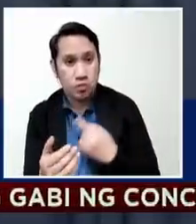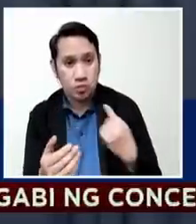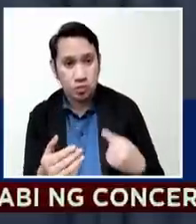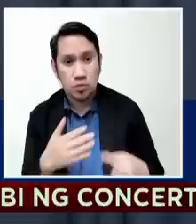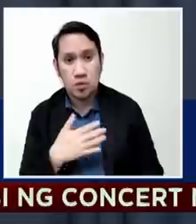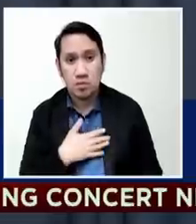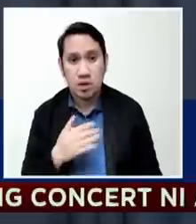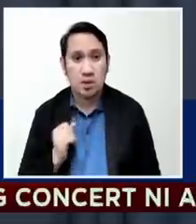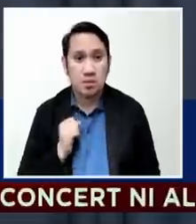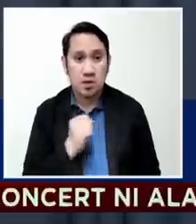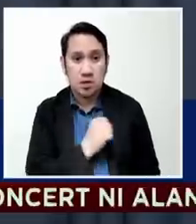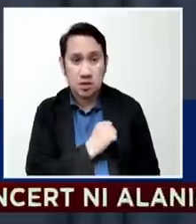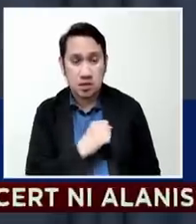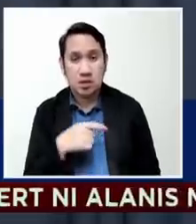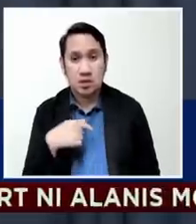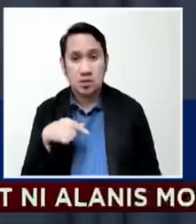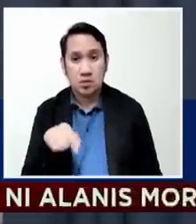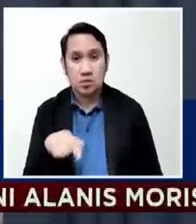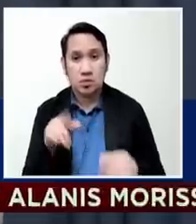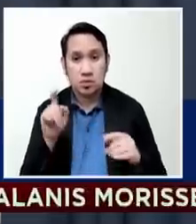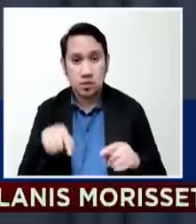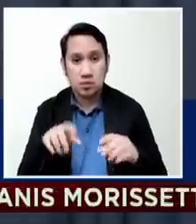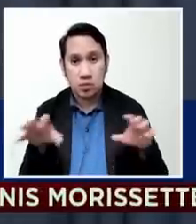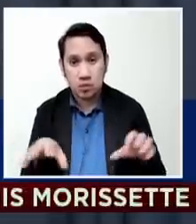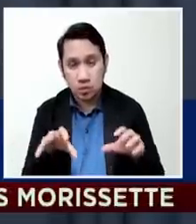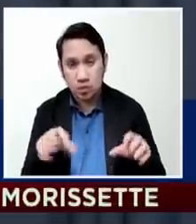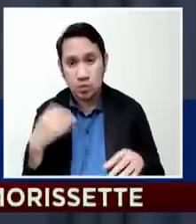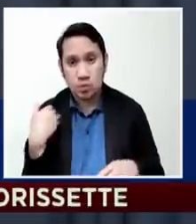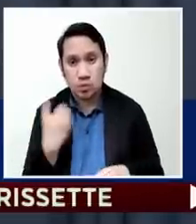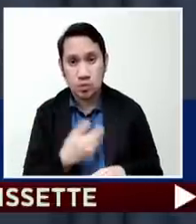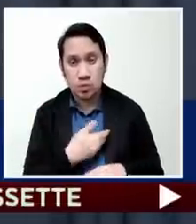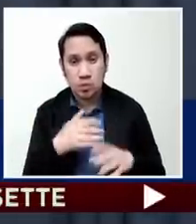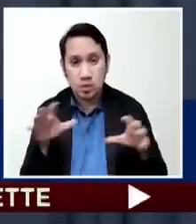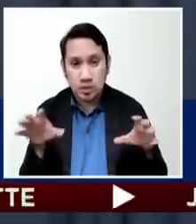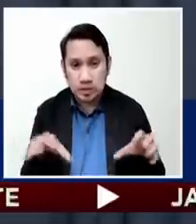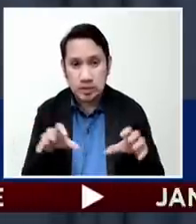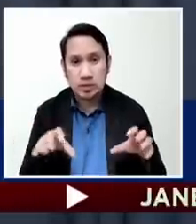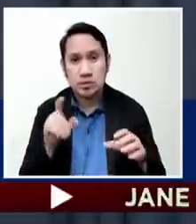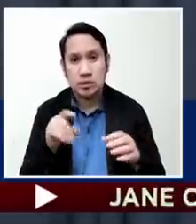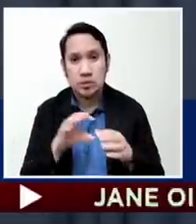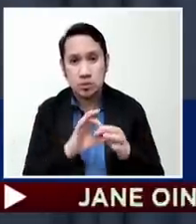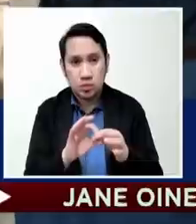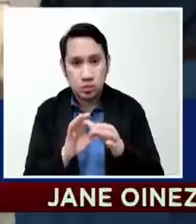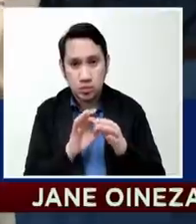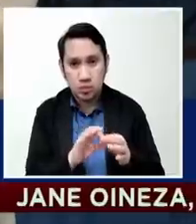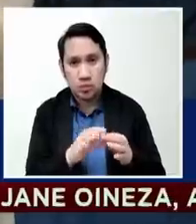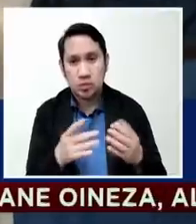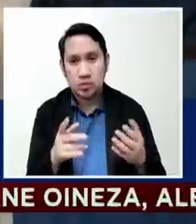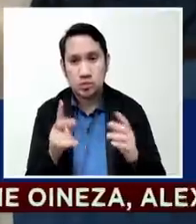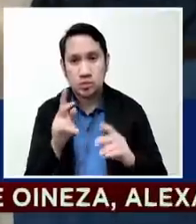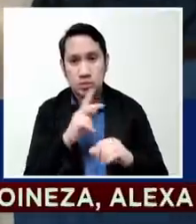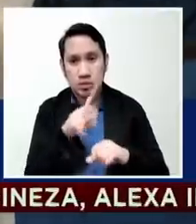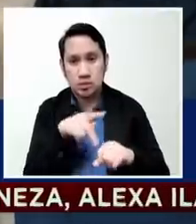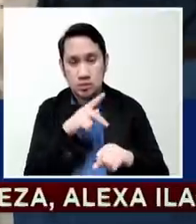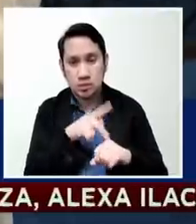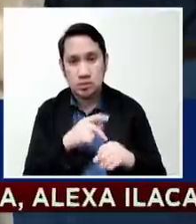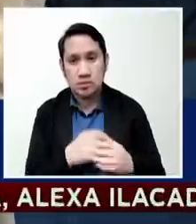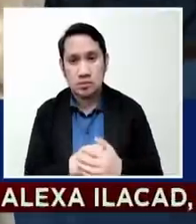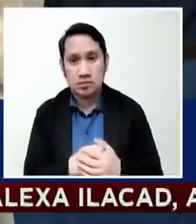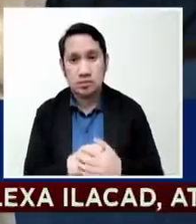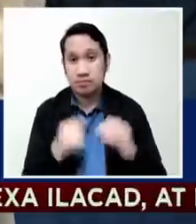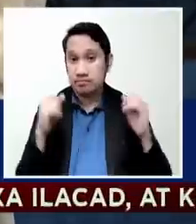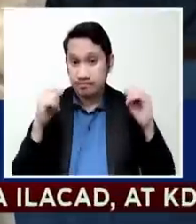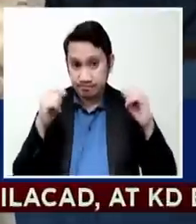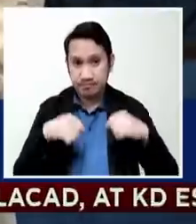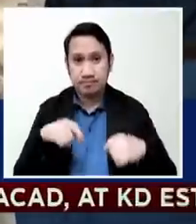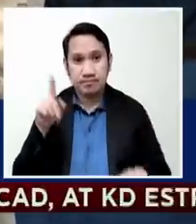Senate is pressuring me. You have to act or else we will have to act as a unified voice in the Philippines. Pumayag na rin si